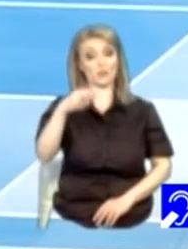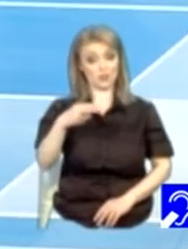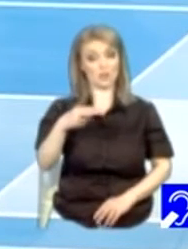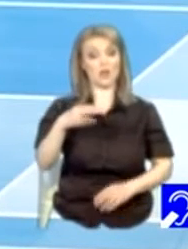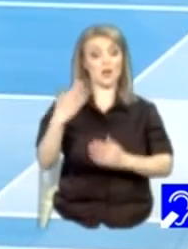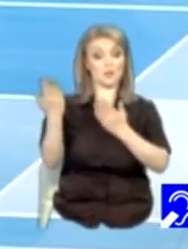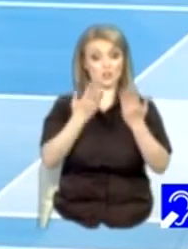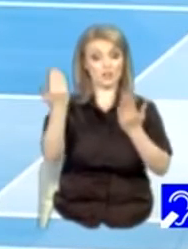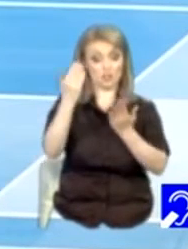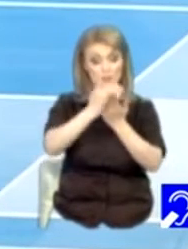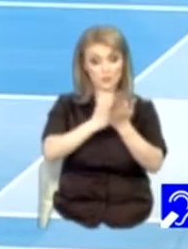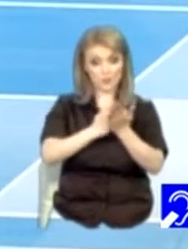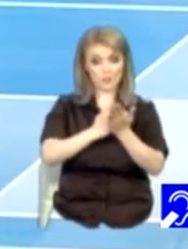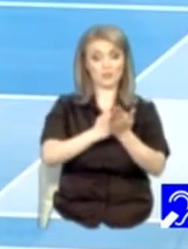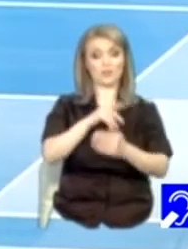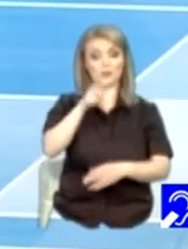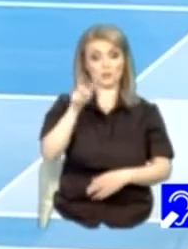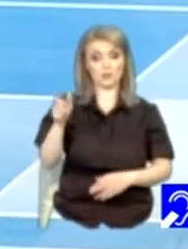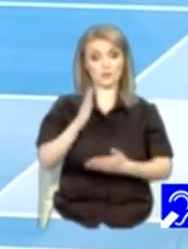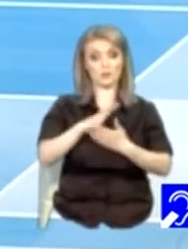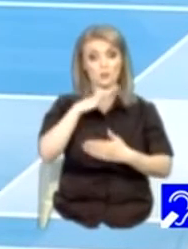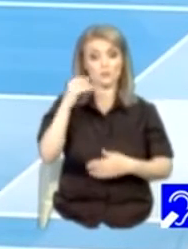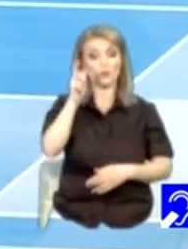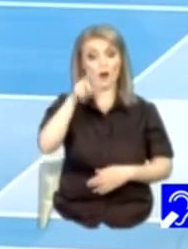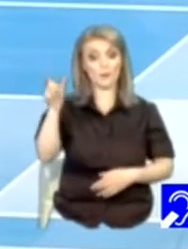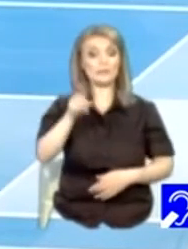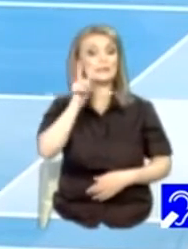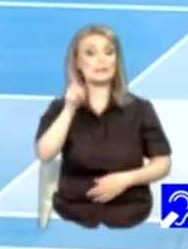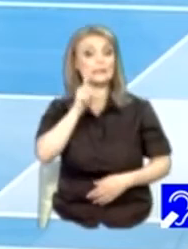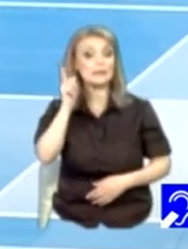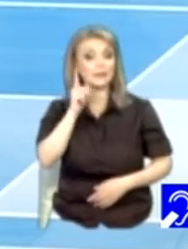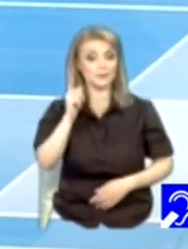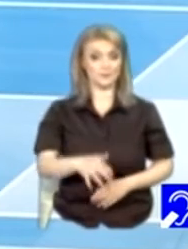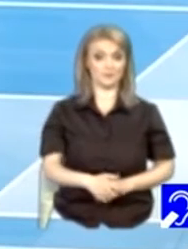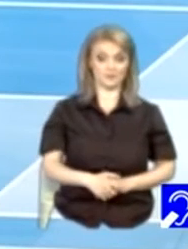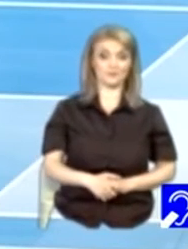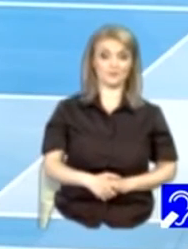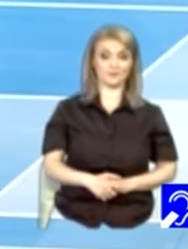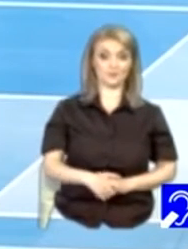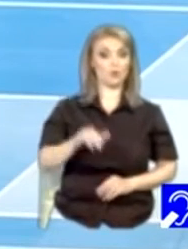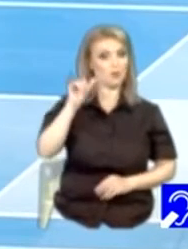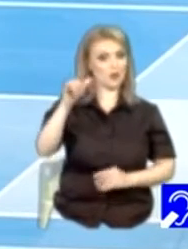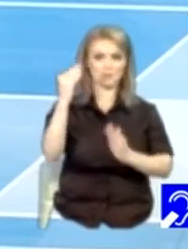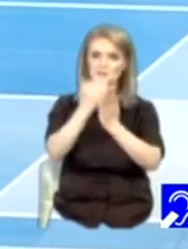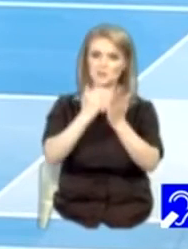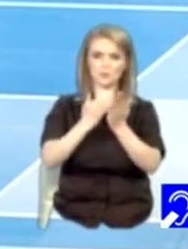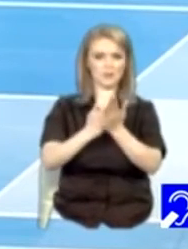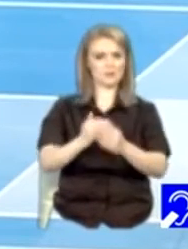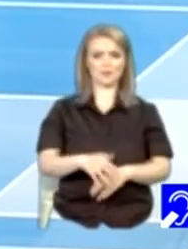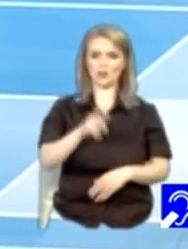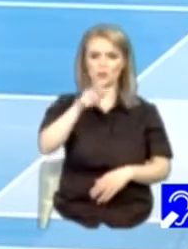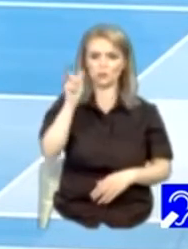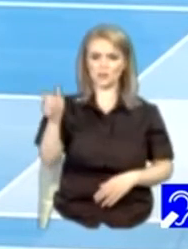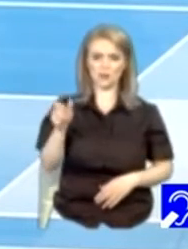partidului dumneavoastră sunt foarte mulți oameni tineri. Aveți probabil una dintre cele mai scăzute medii